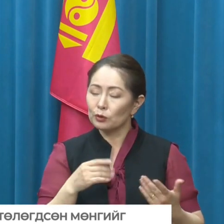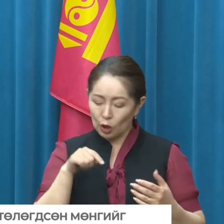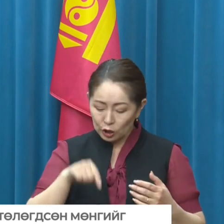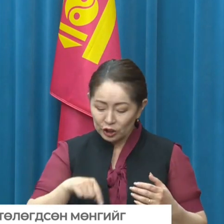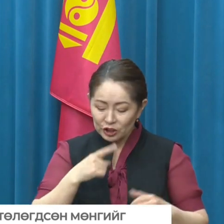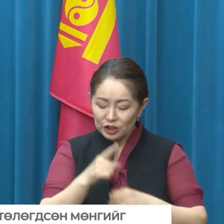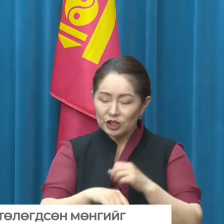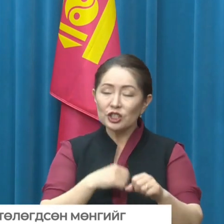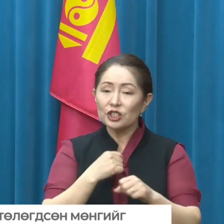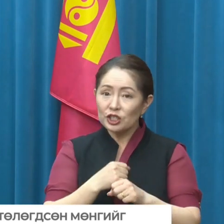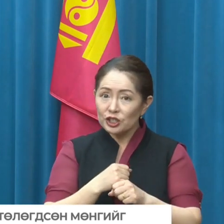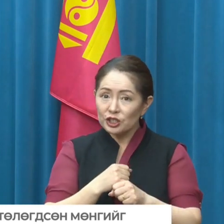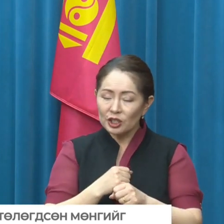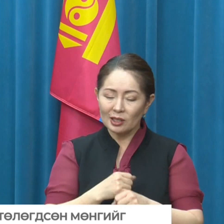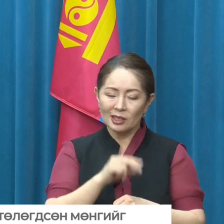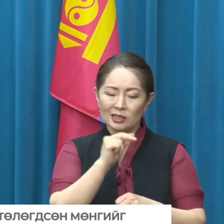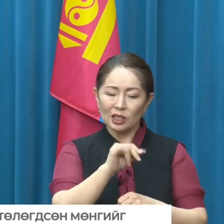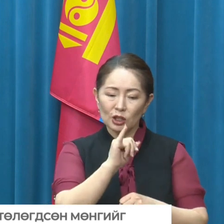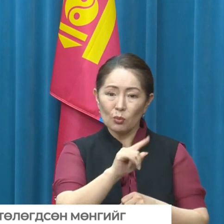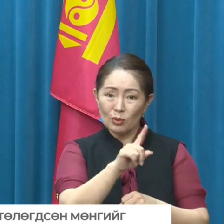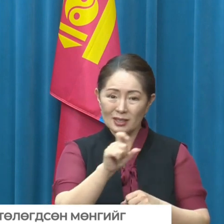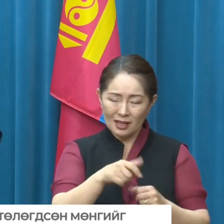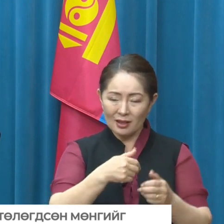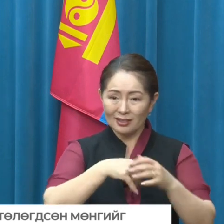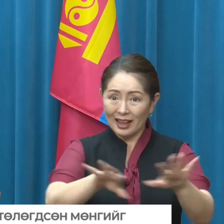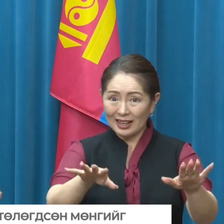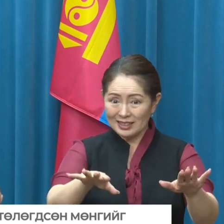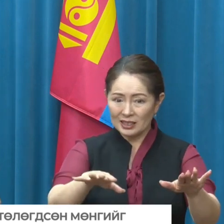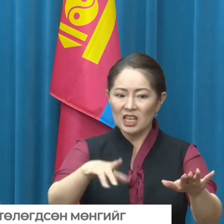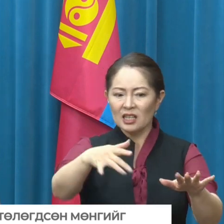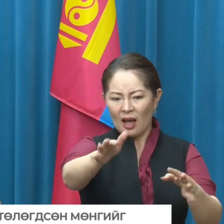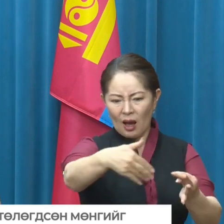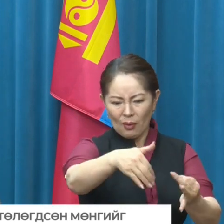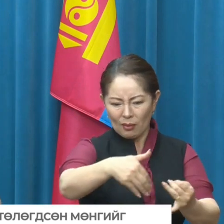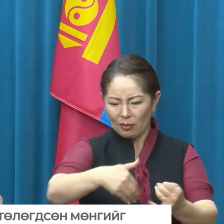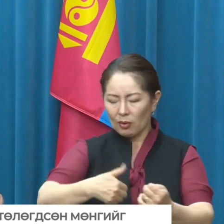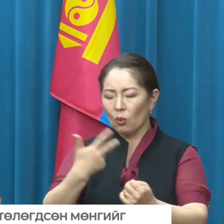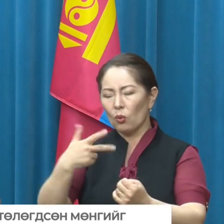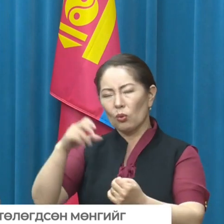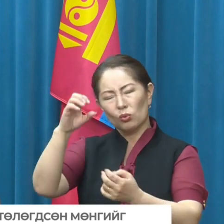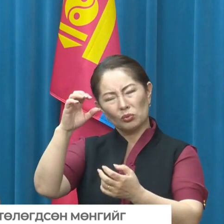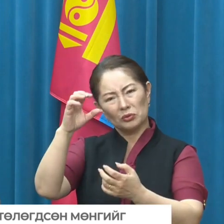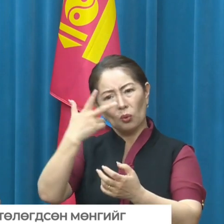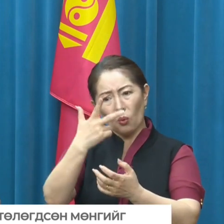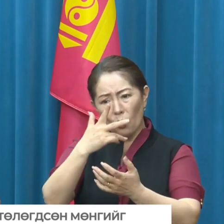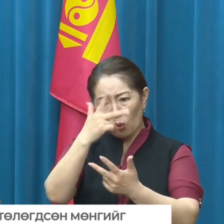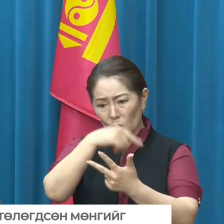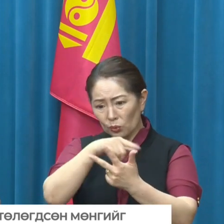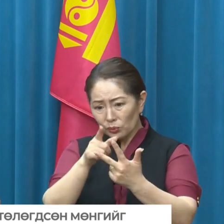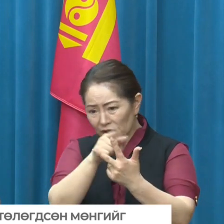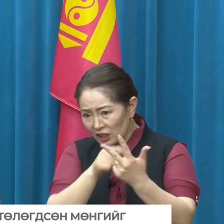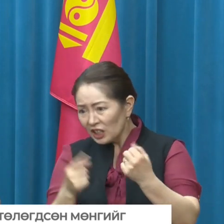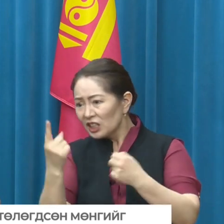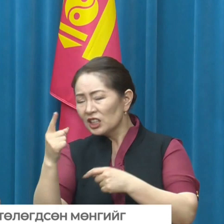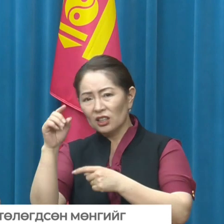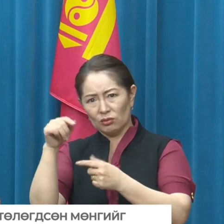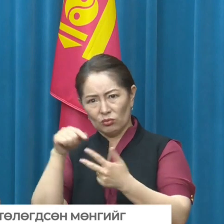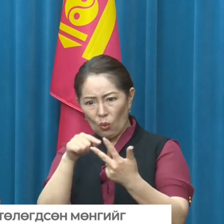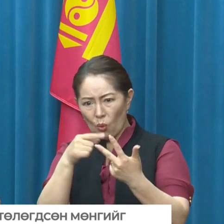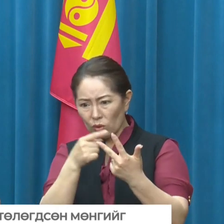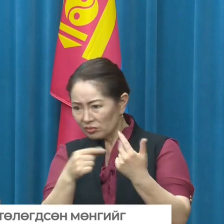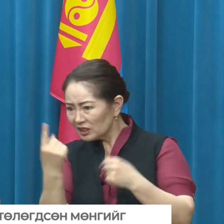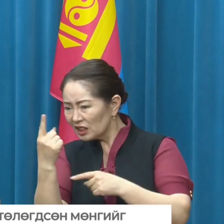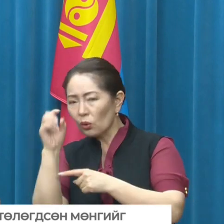жилдээ чанаргүй зээлийнхаа дор хаяж одоо 3.1%-ийг төлүүлэх. За ингээд ирэх онд